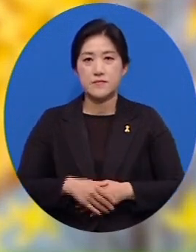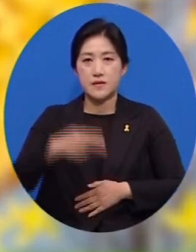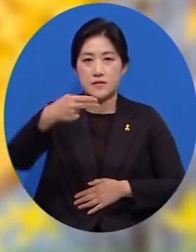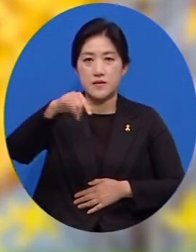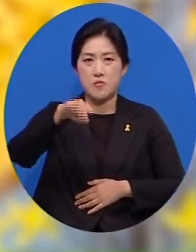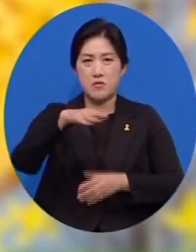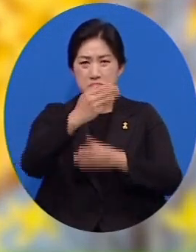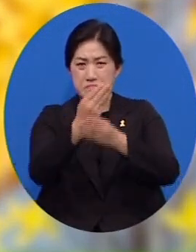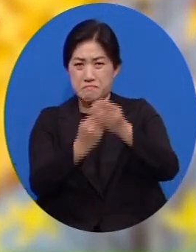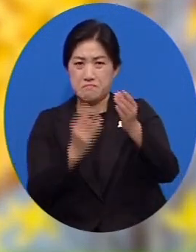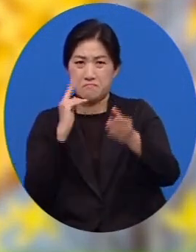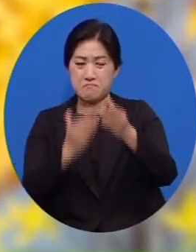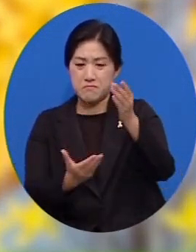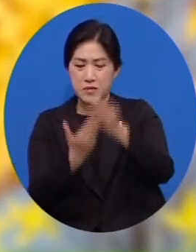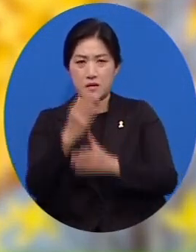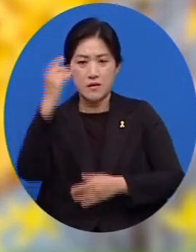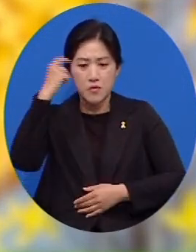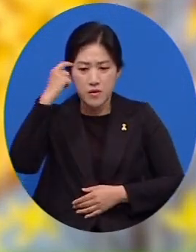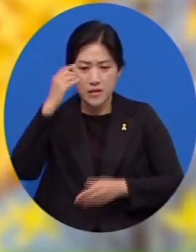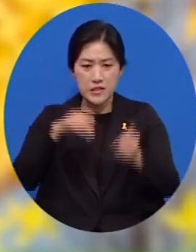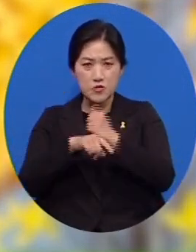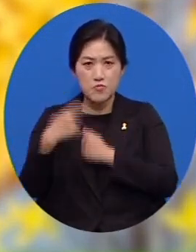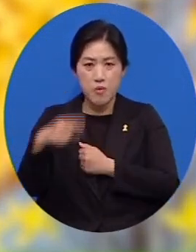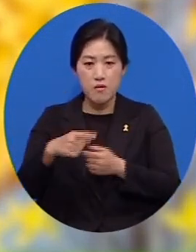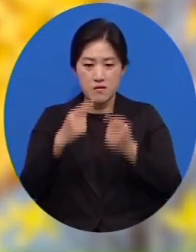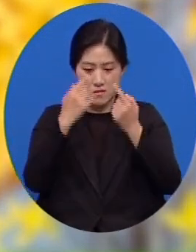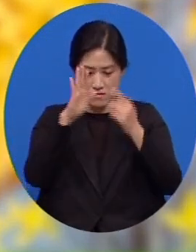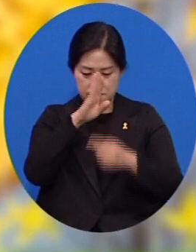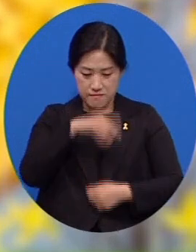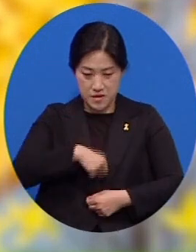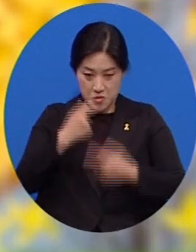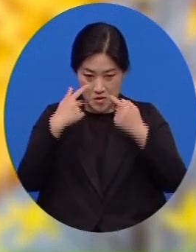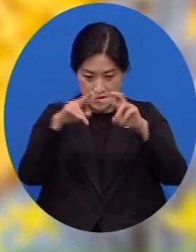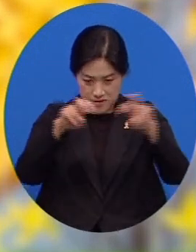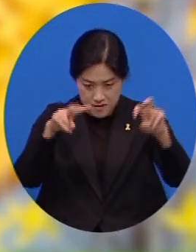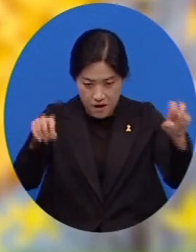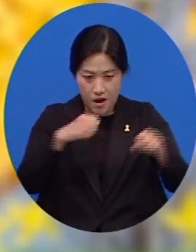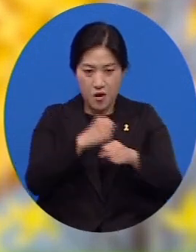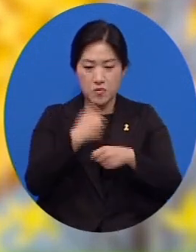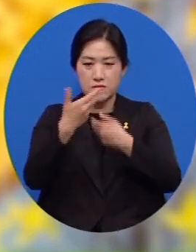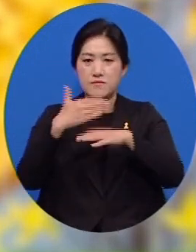세월호 참사의 진상규명과 후속 조치에도